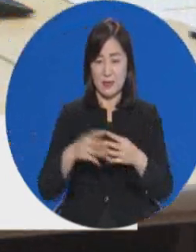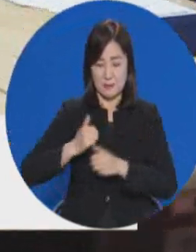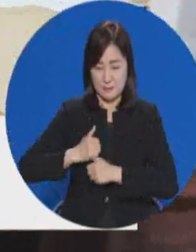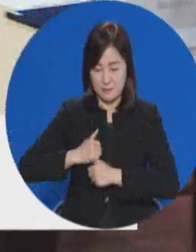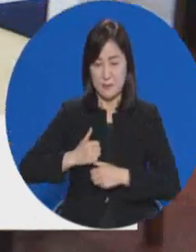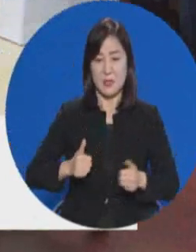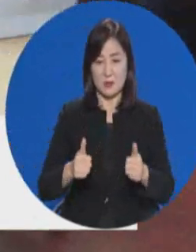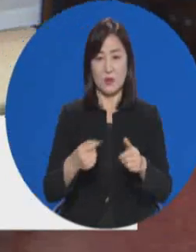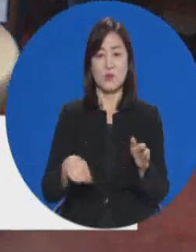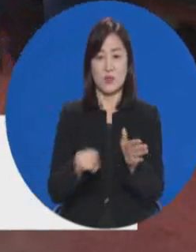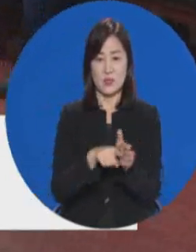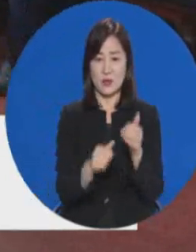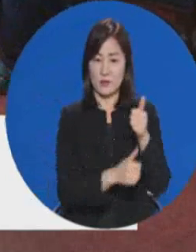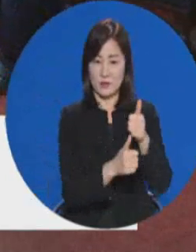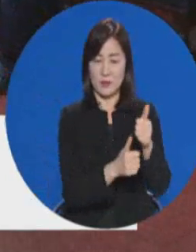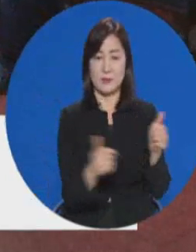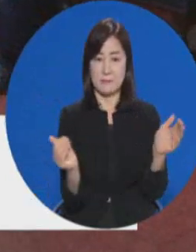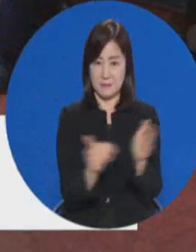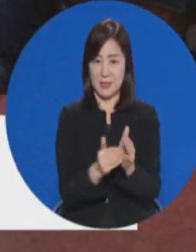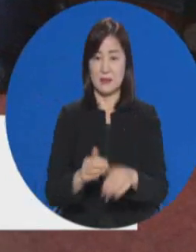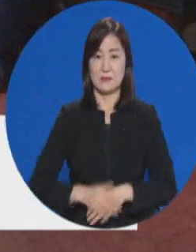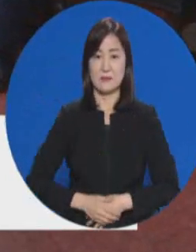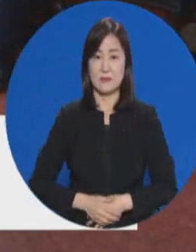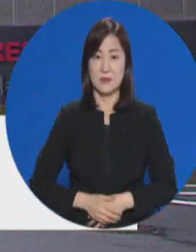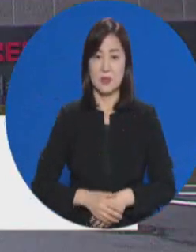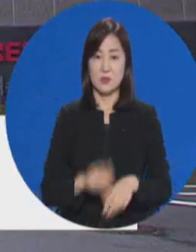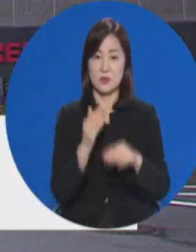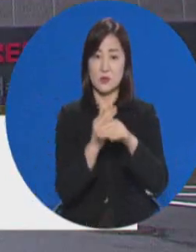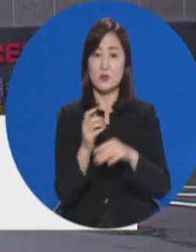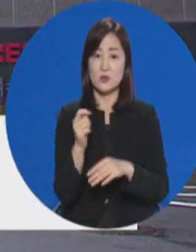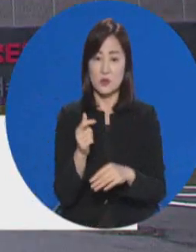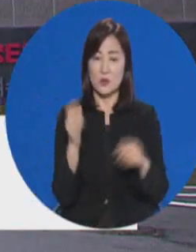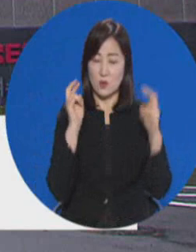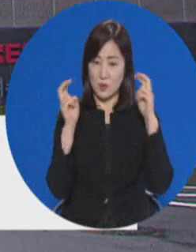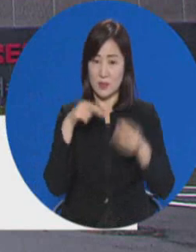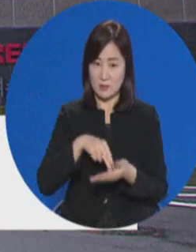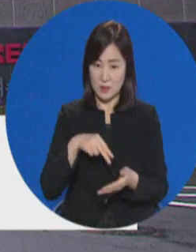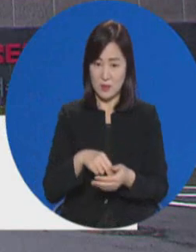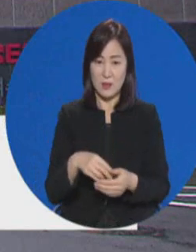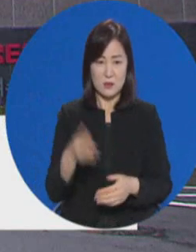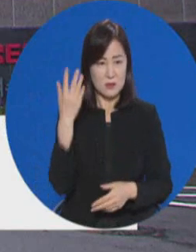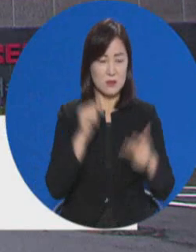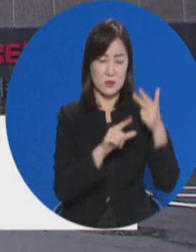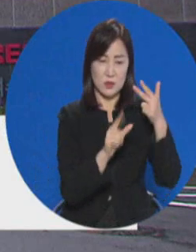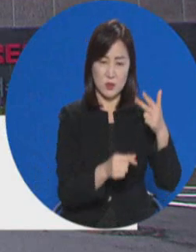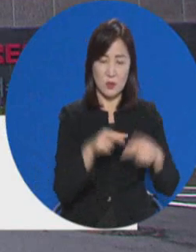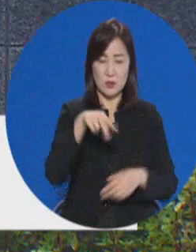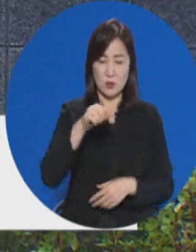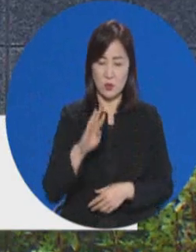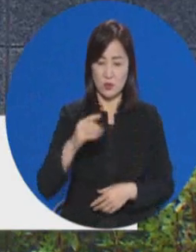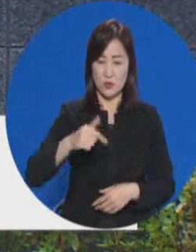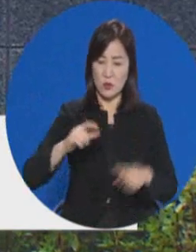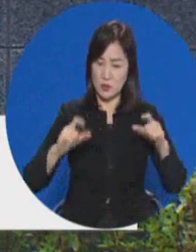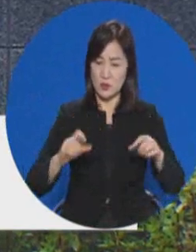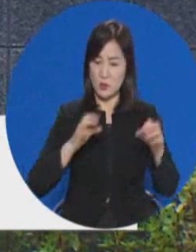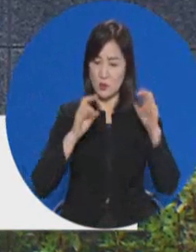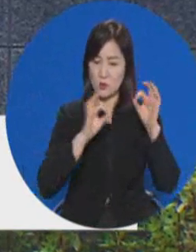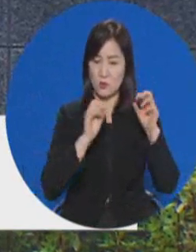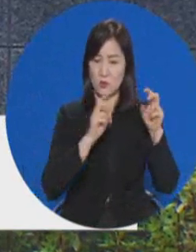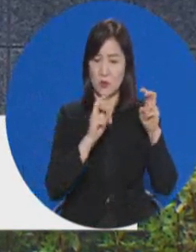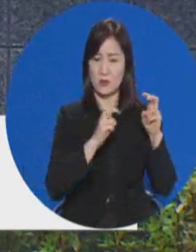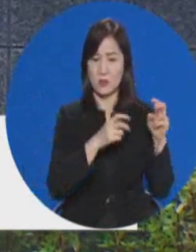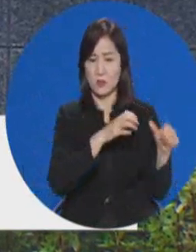상생위원회를 운영하기로 했습니다. 지난 7월 중소기업들은 서브원이 지역 납품업체를 이용하지 않고 제조사를 통해 필요한